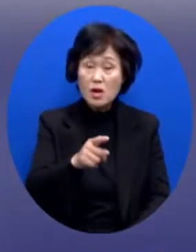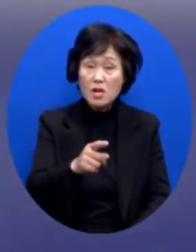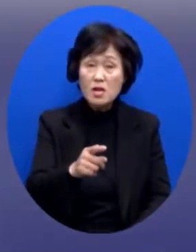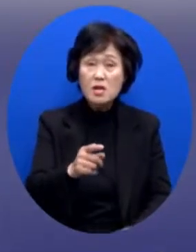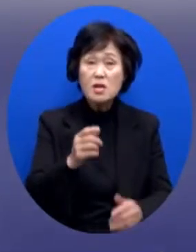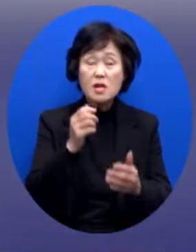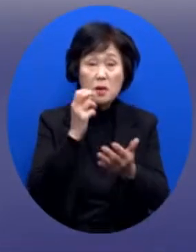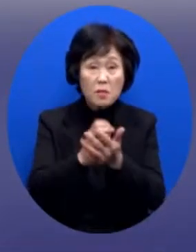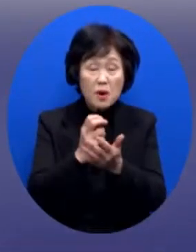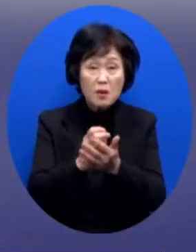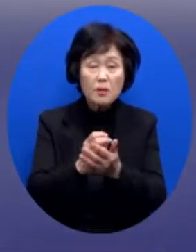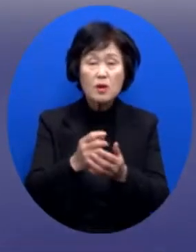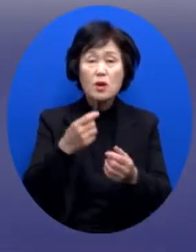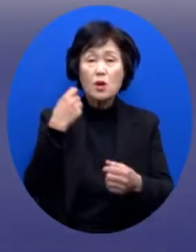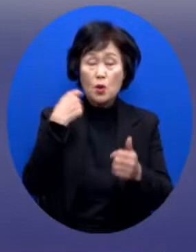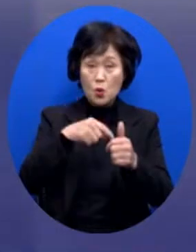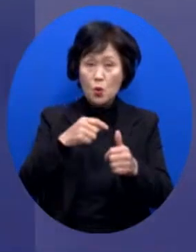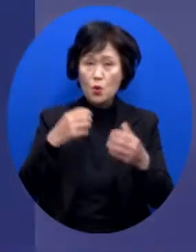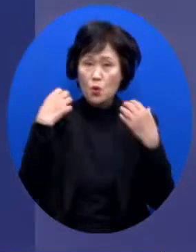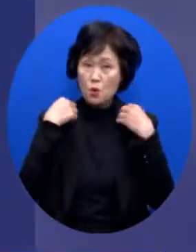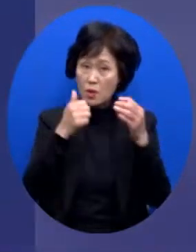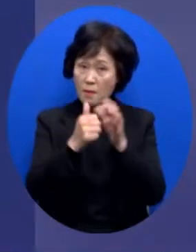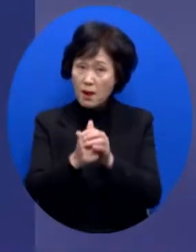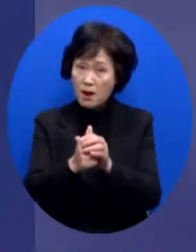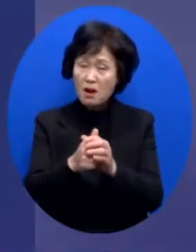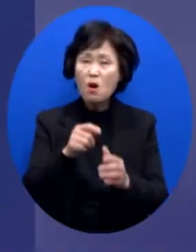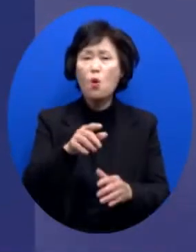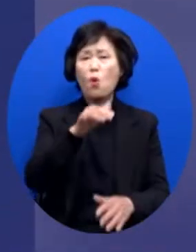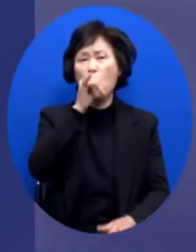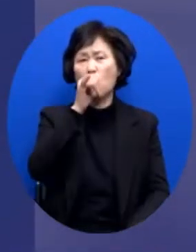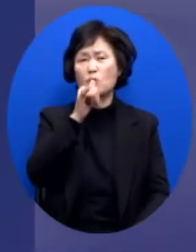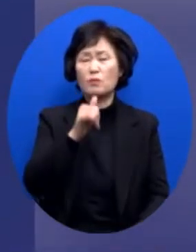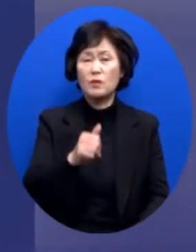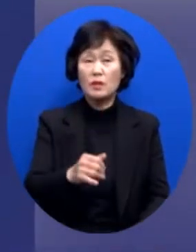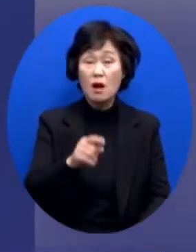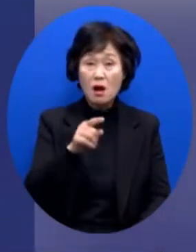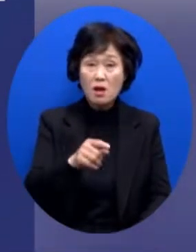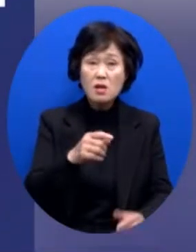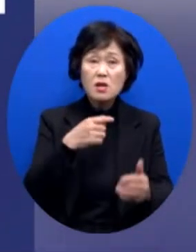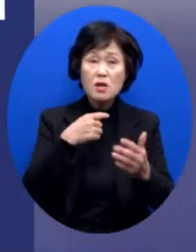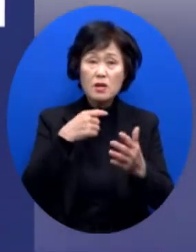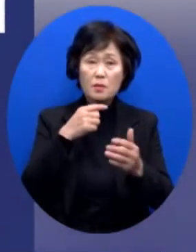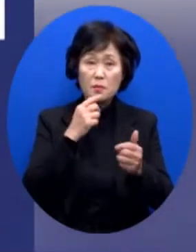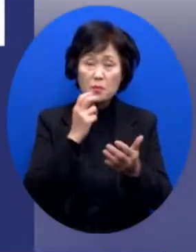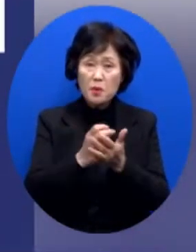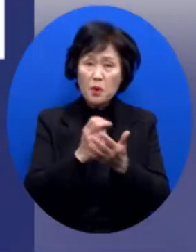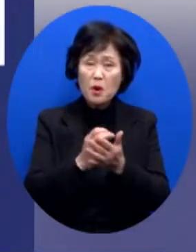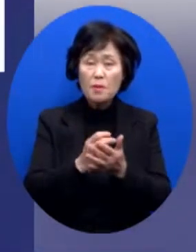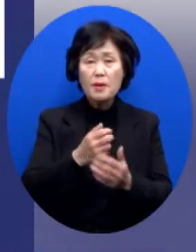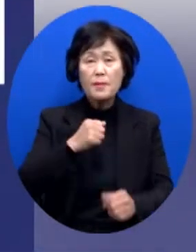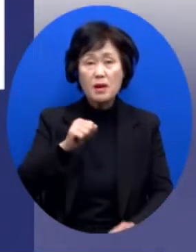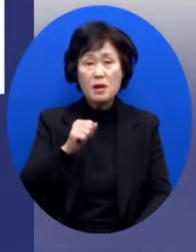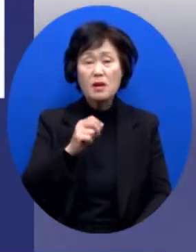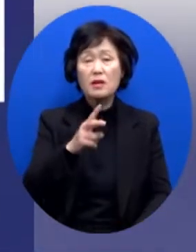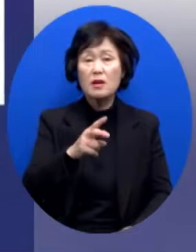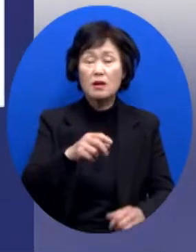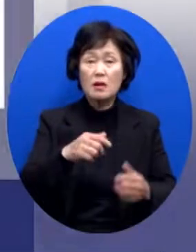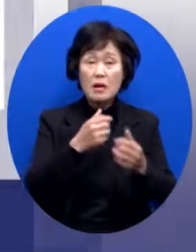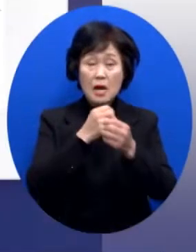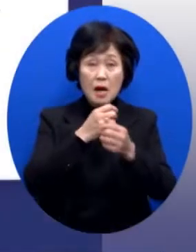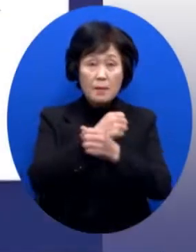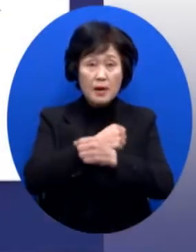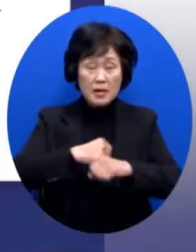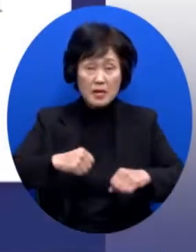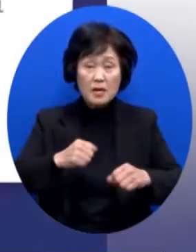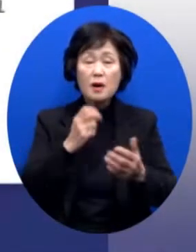맡긴다 는 조항도 포함됐습니다 징계사유가 폼이 손상과 교사 본 분 위배 등의 포괄적인 내용으로 규정돼 있어